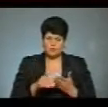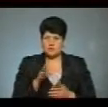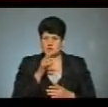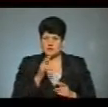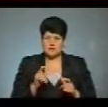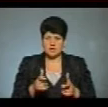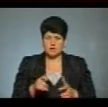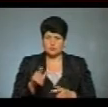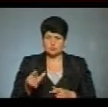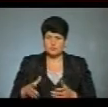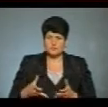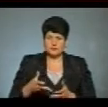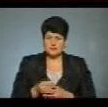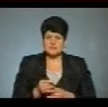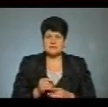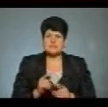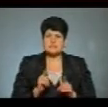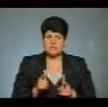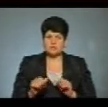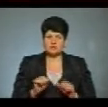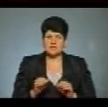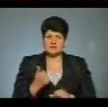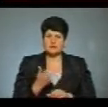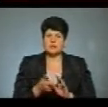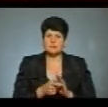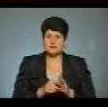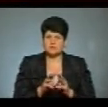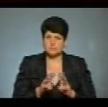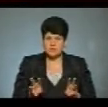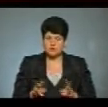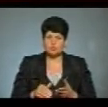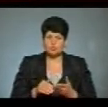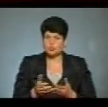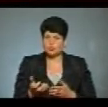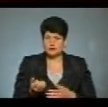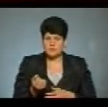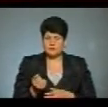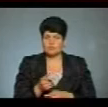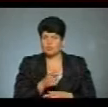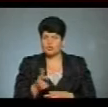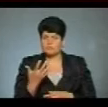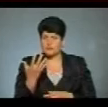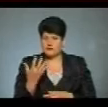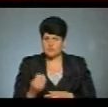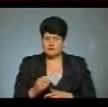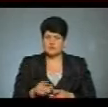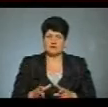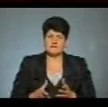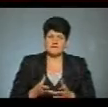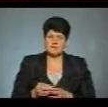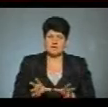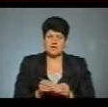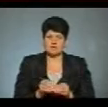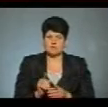карантину пенсіонерам виплачують згідно з розпорядженням Кабміну. Якщо допомога не надійде впродовж 5 днів, то вона буде виплачена разом із